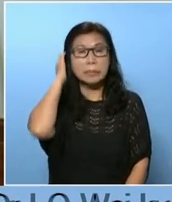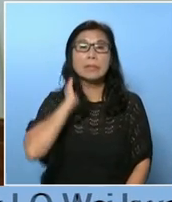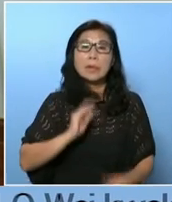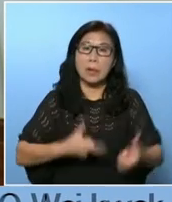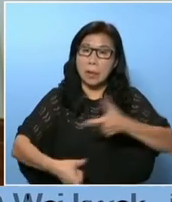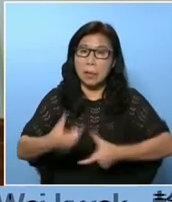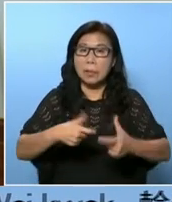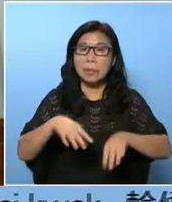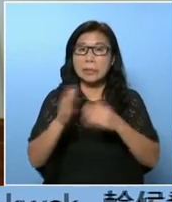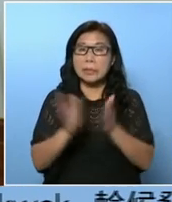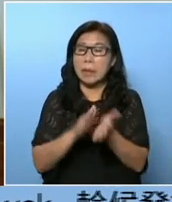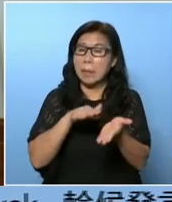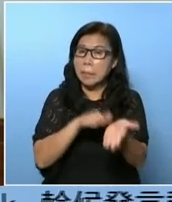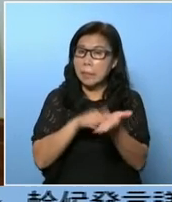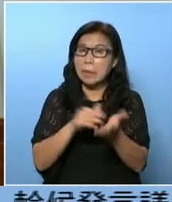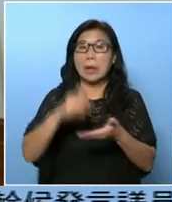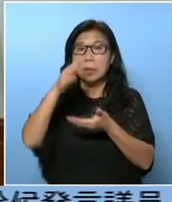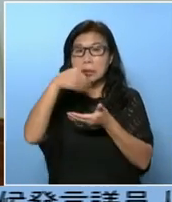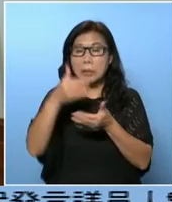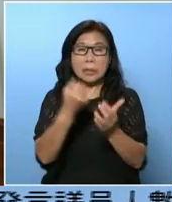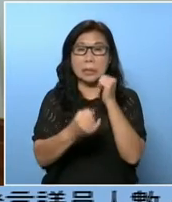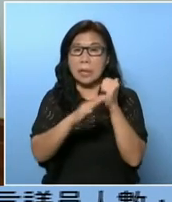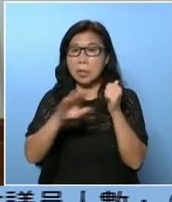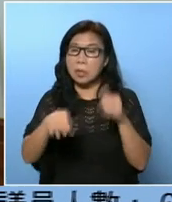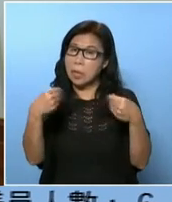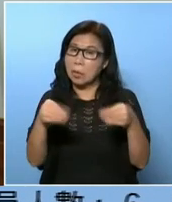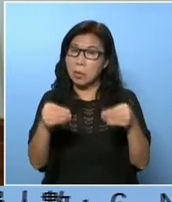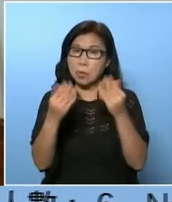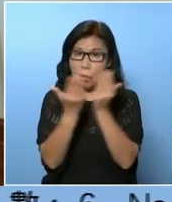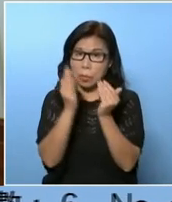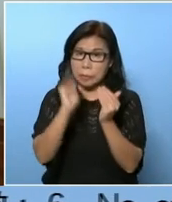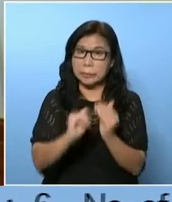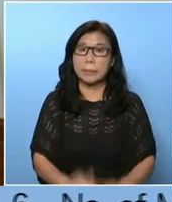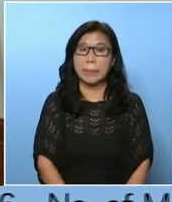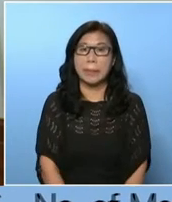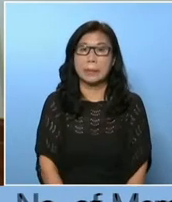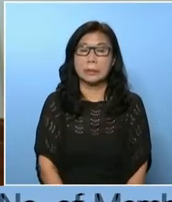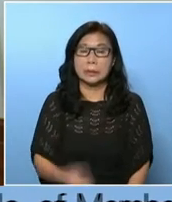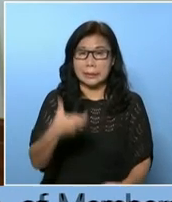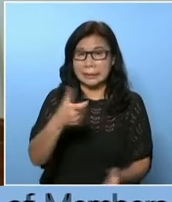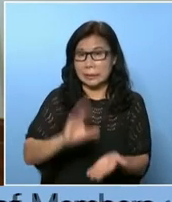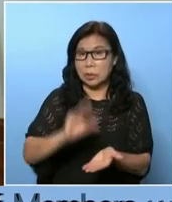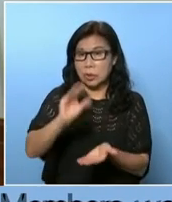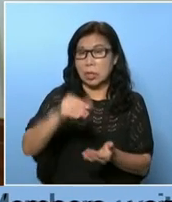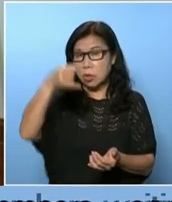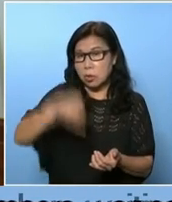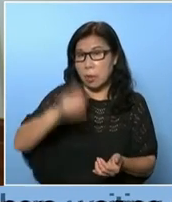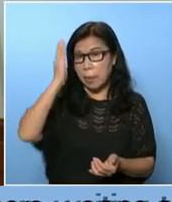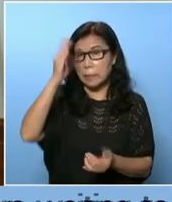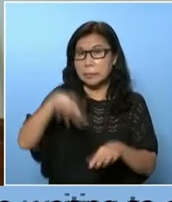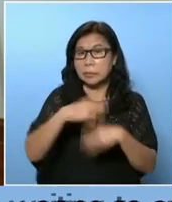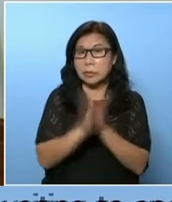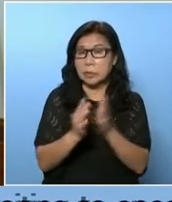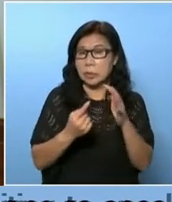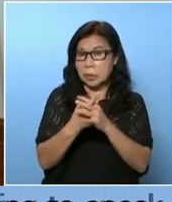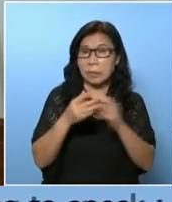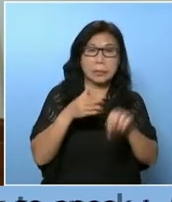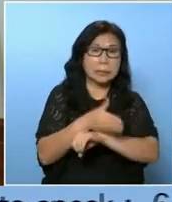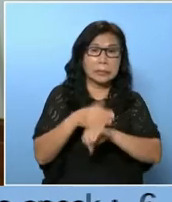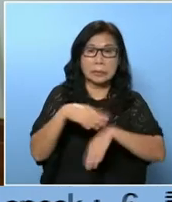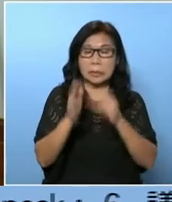更多的開支用於醫療、膳食、子女教育等等，將資源投放未來，突破社